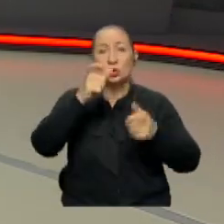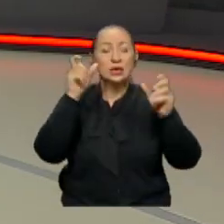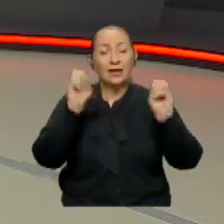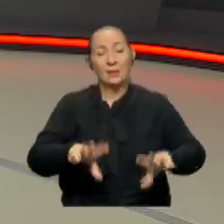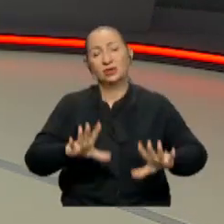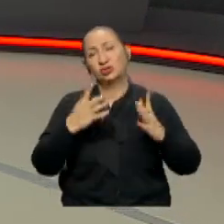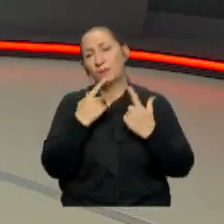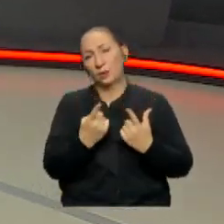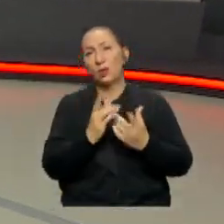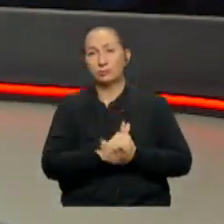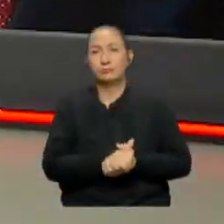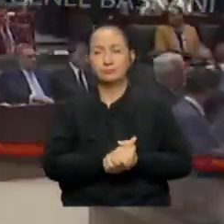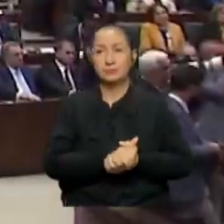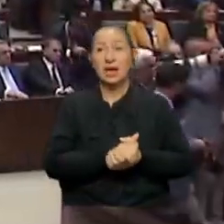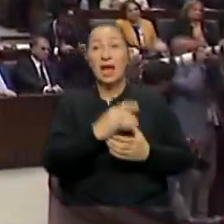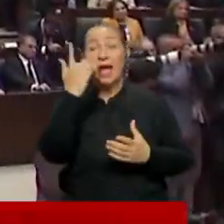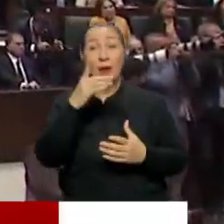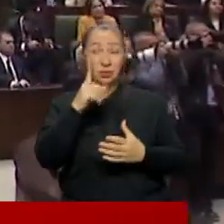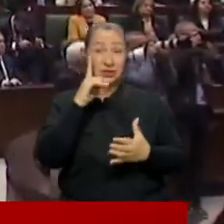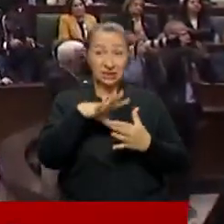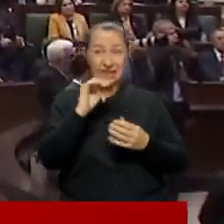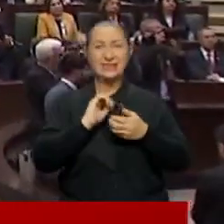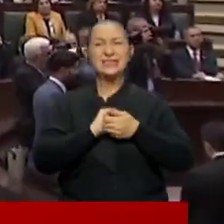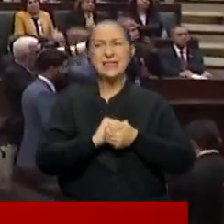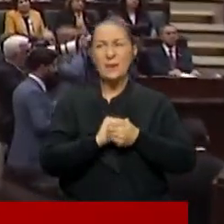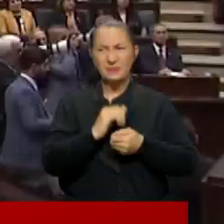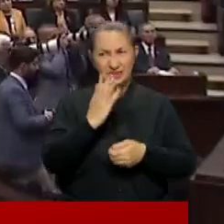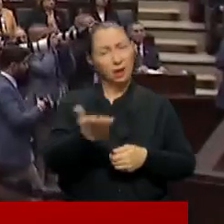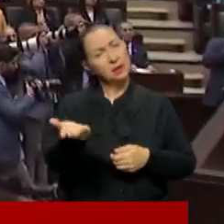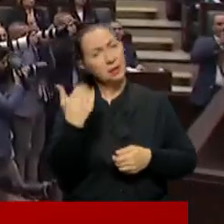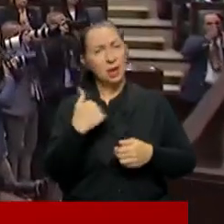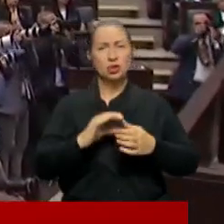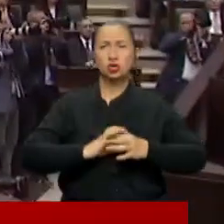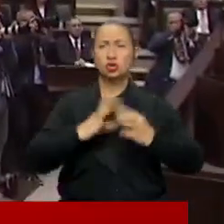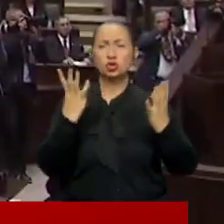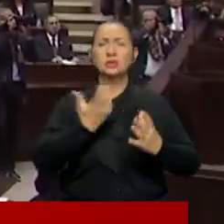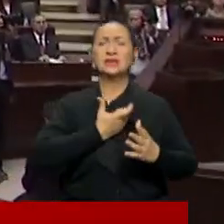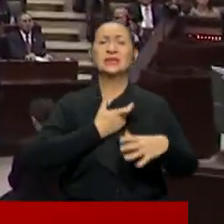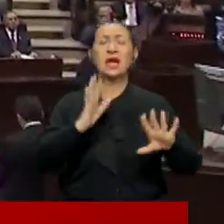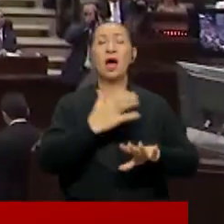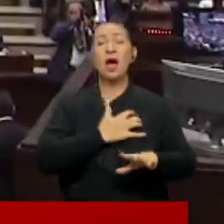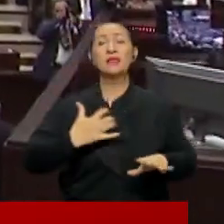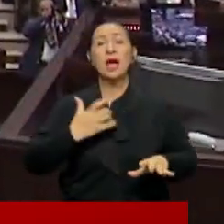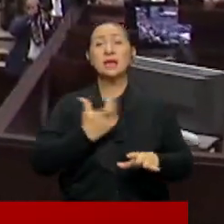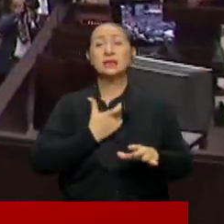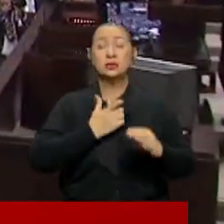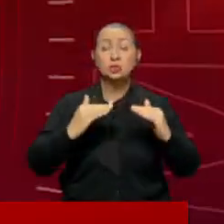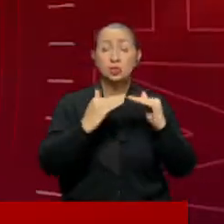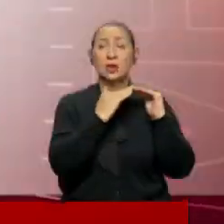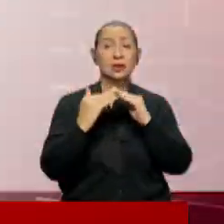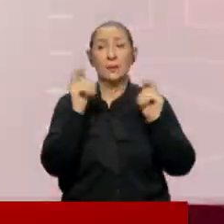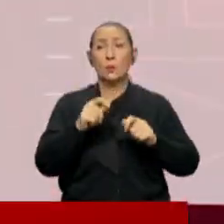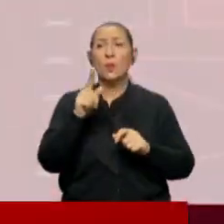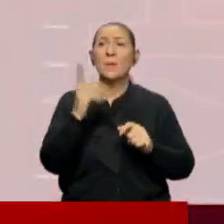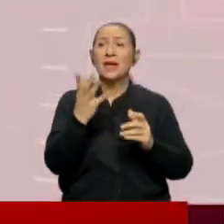bırakacağım diyor şayet bu zat samimi ise gelin çözümü yasa değil anayasa düzeyinde sağlıyor